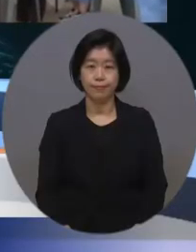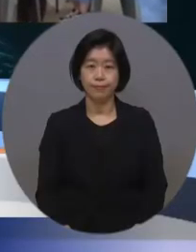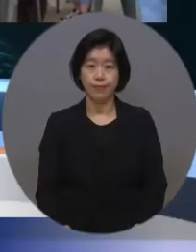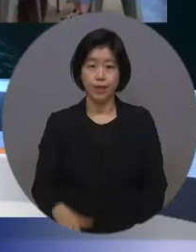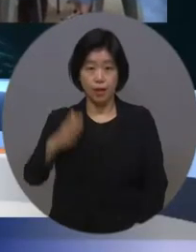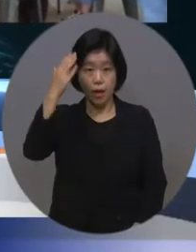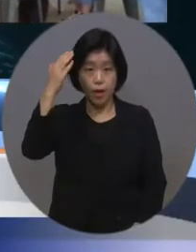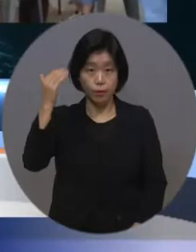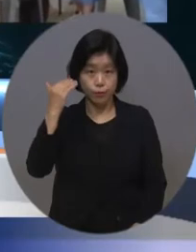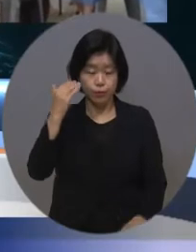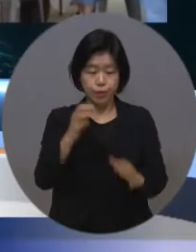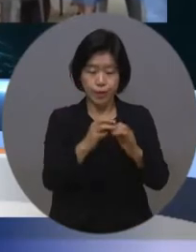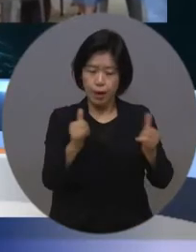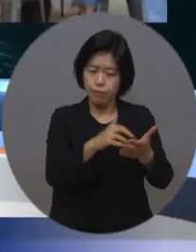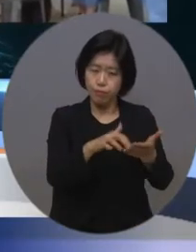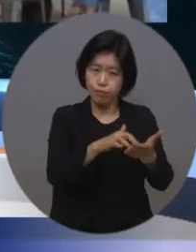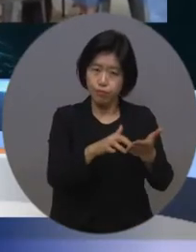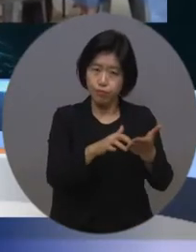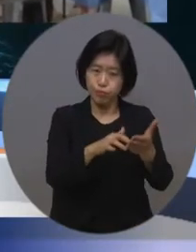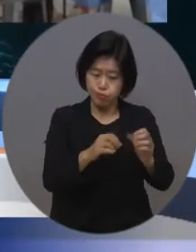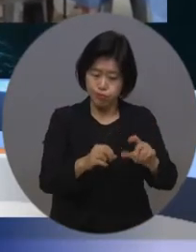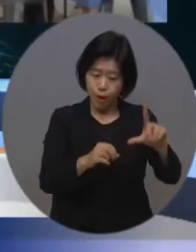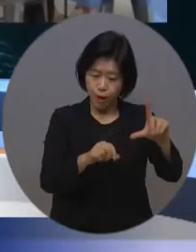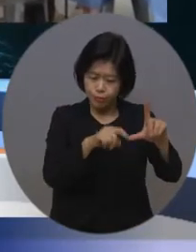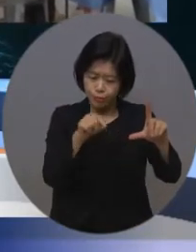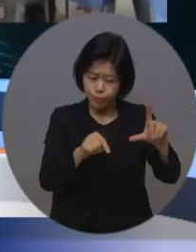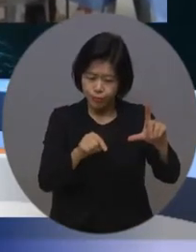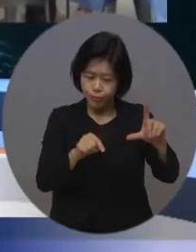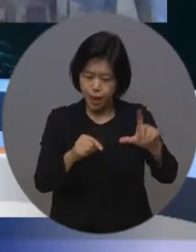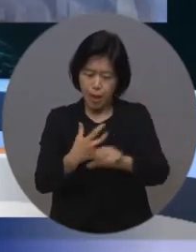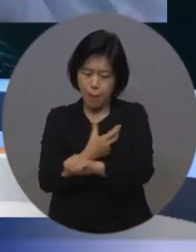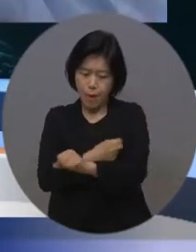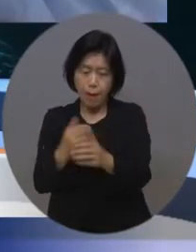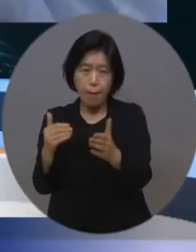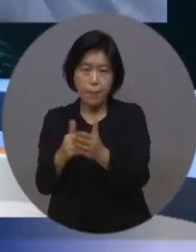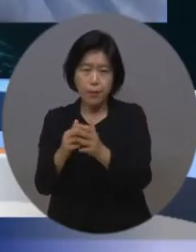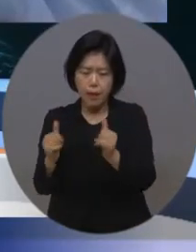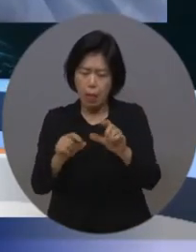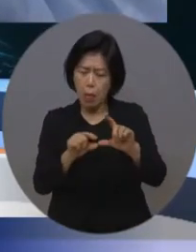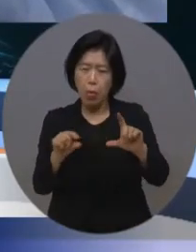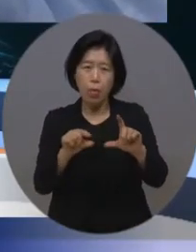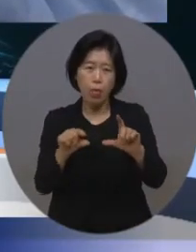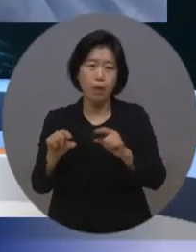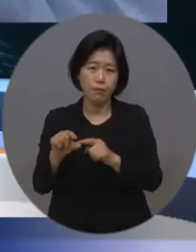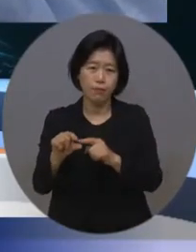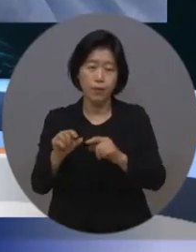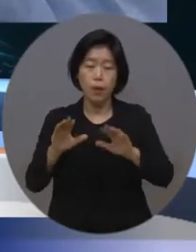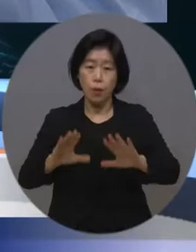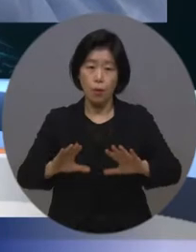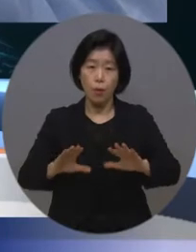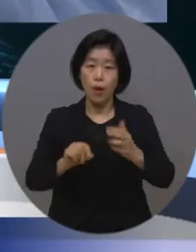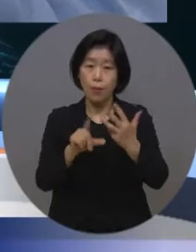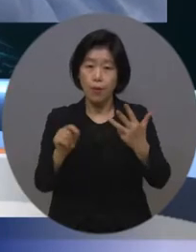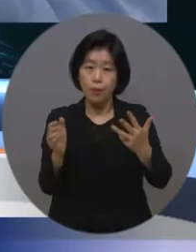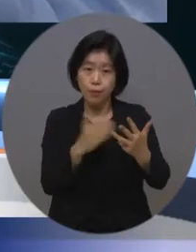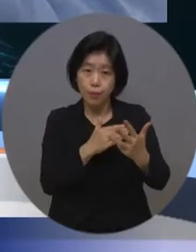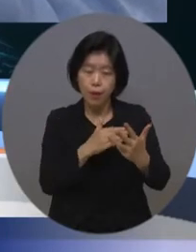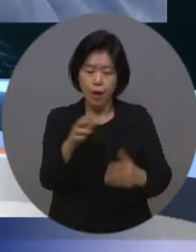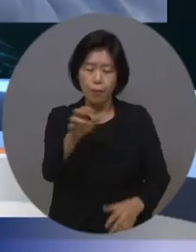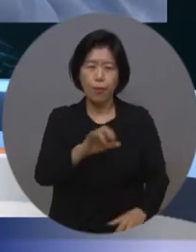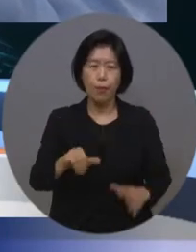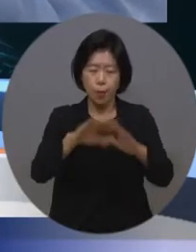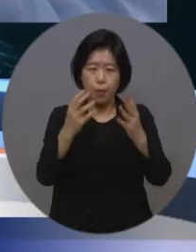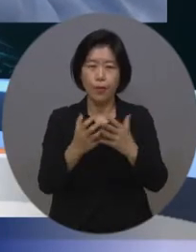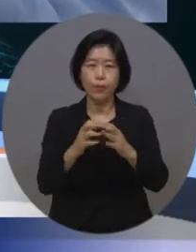우리나라 인구 대비 백신 접종 완료 비율은 아직 저조한 수준입니다. 이달부터 백신 예방접종이 전 국민으로